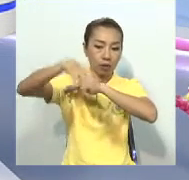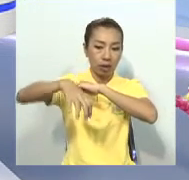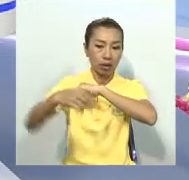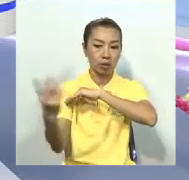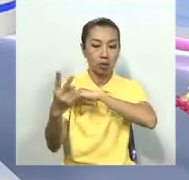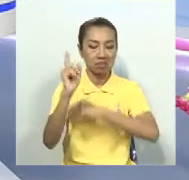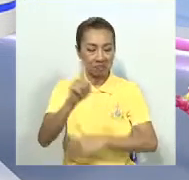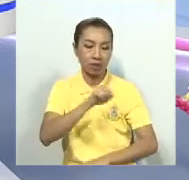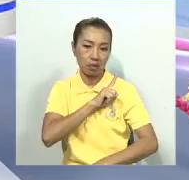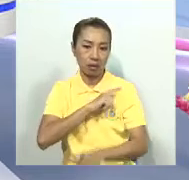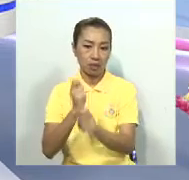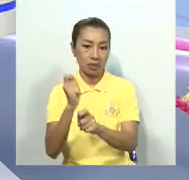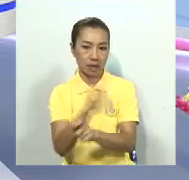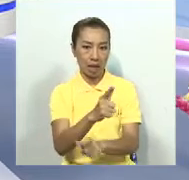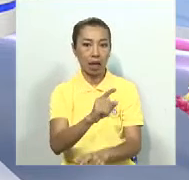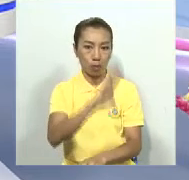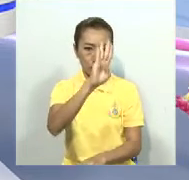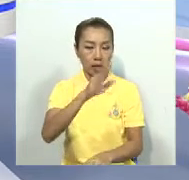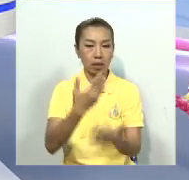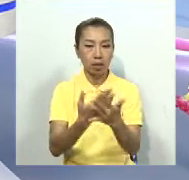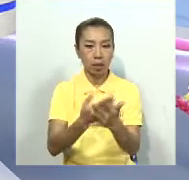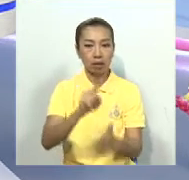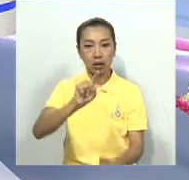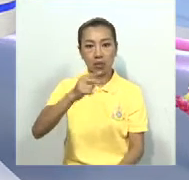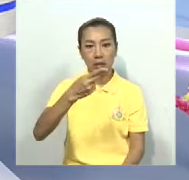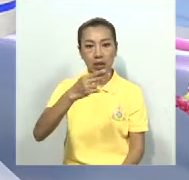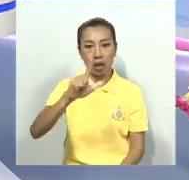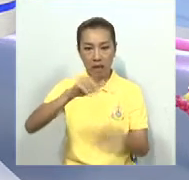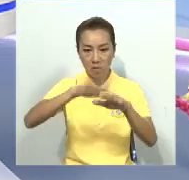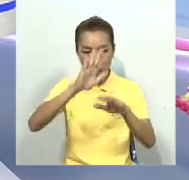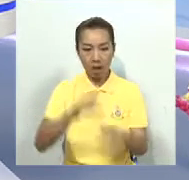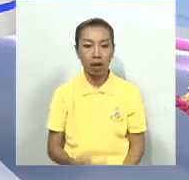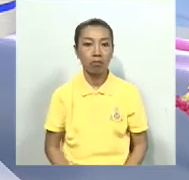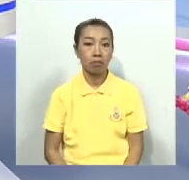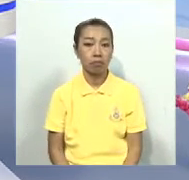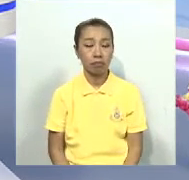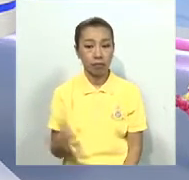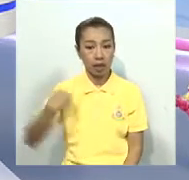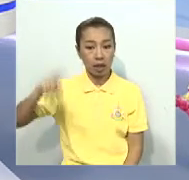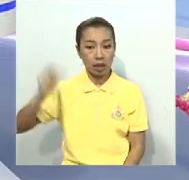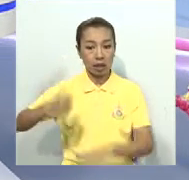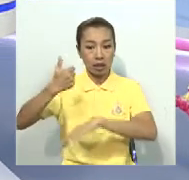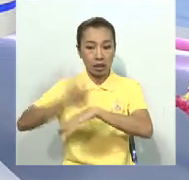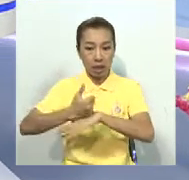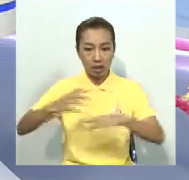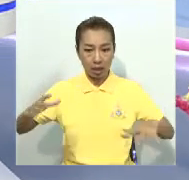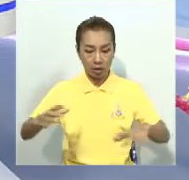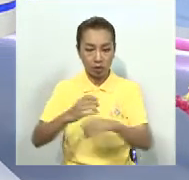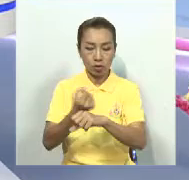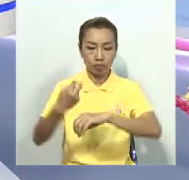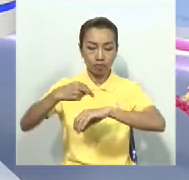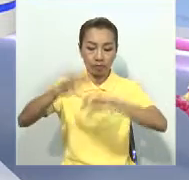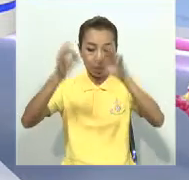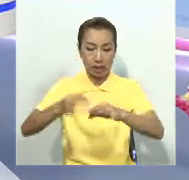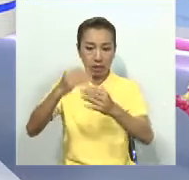ก็ต้องจ่ายให้กับเอกชนไปนะคะหมื่นกว่าล้าน สุดท้ายตอนนี้คำวินิจฉัยของศาลออกมาแล้วแต่การจัด